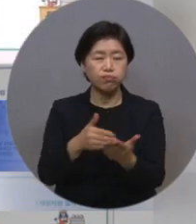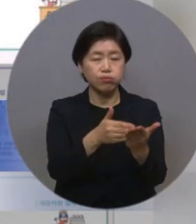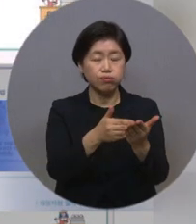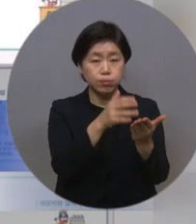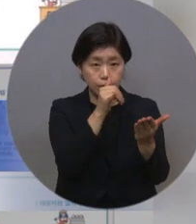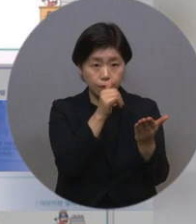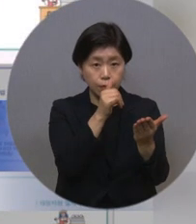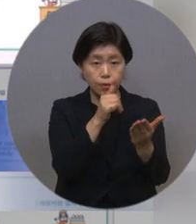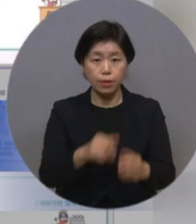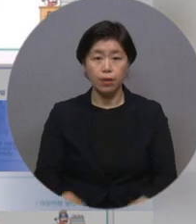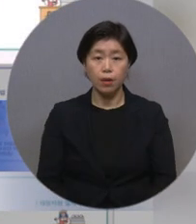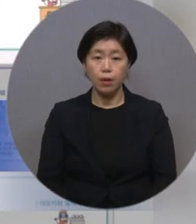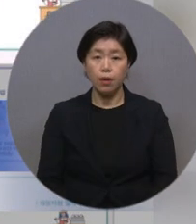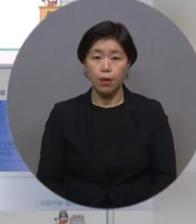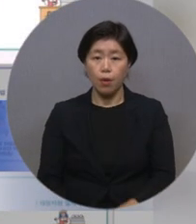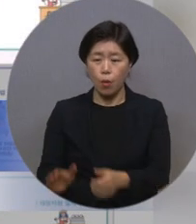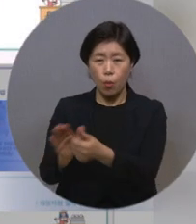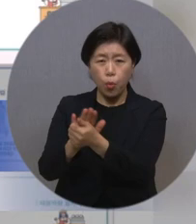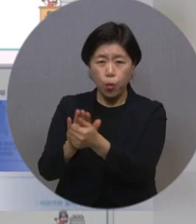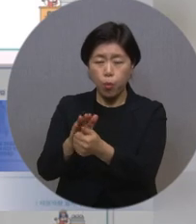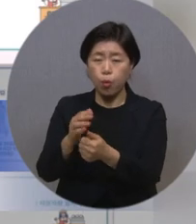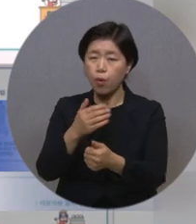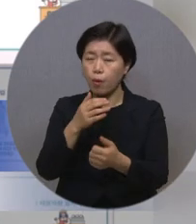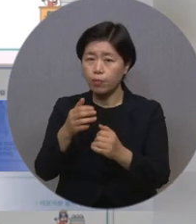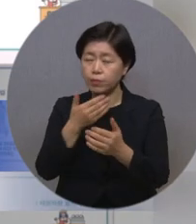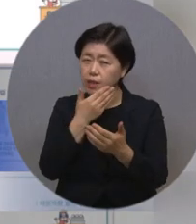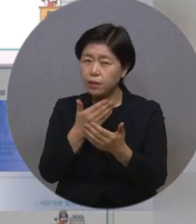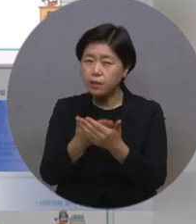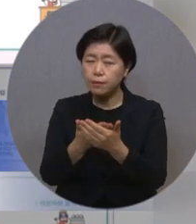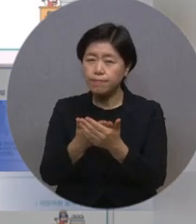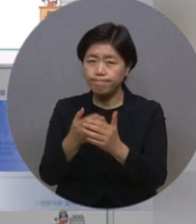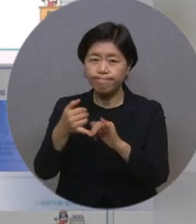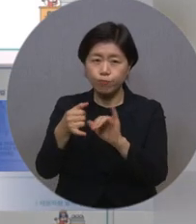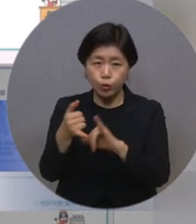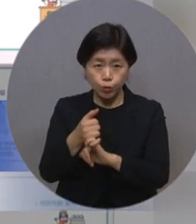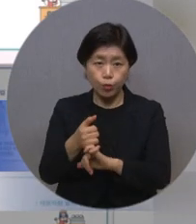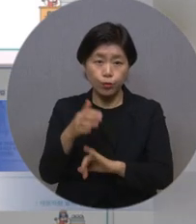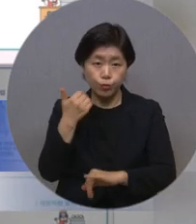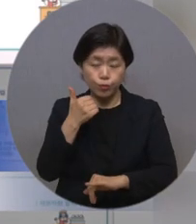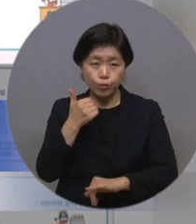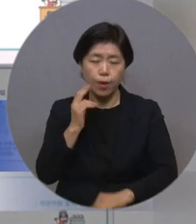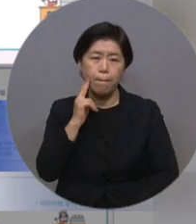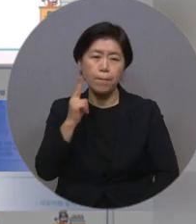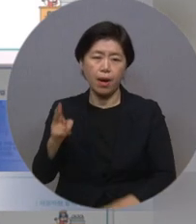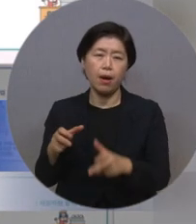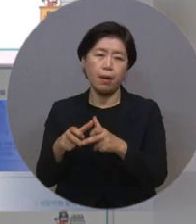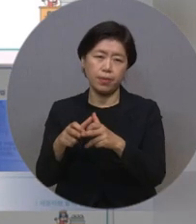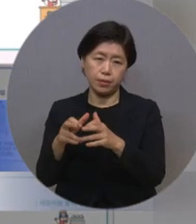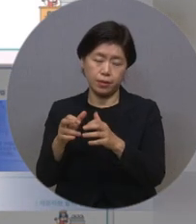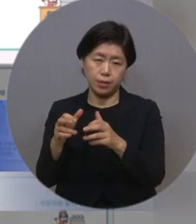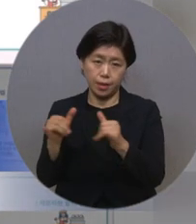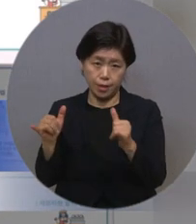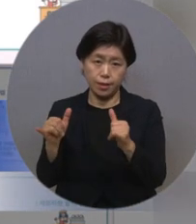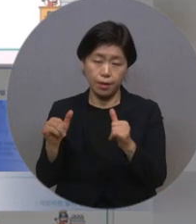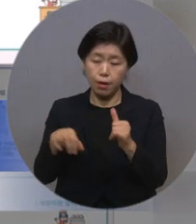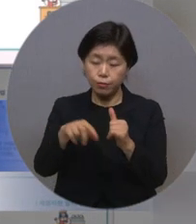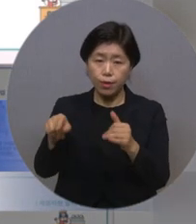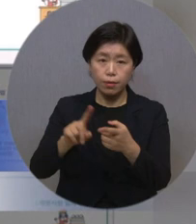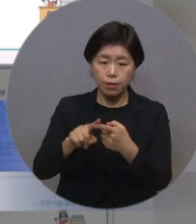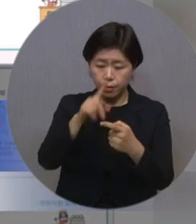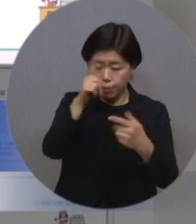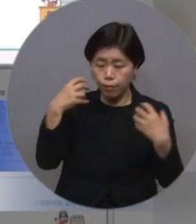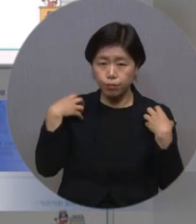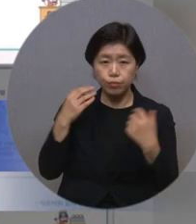있는데요이 돌봄 강도가 높은 최중증 발달장애인에게는 정부의 지원이 진작에 이뤄져야 했던 부분이었습니다